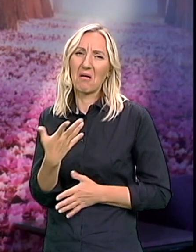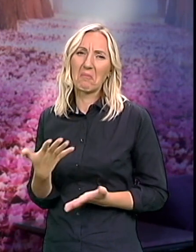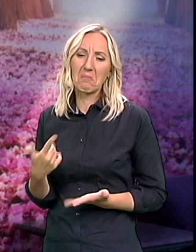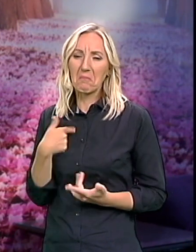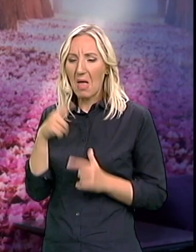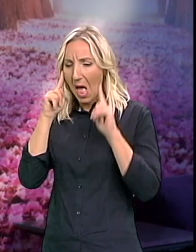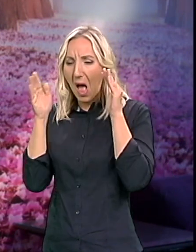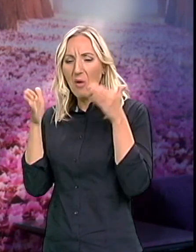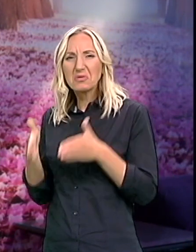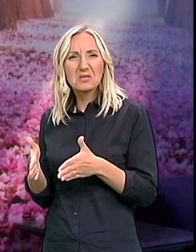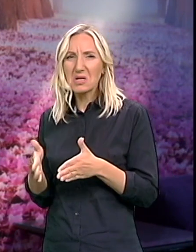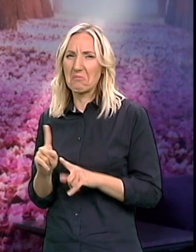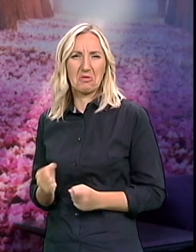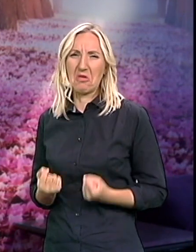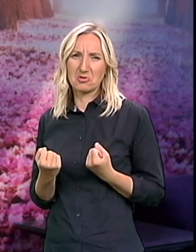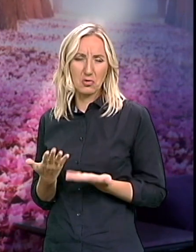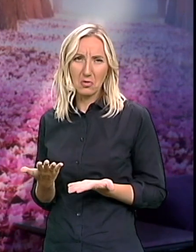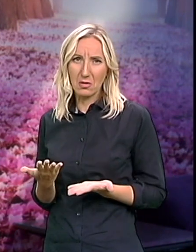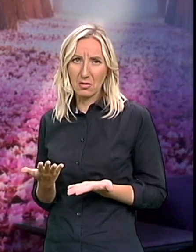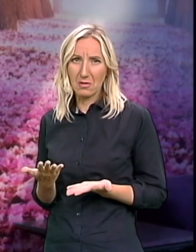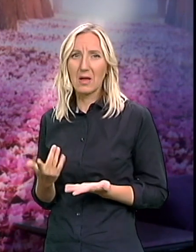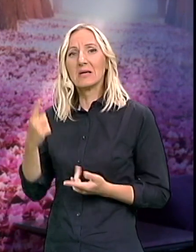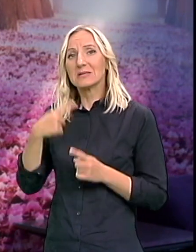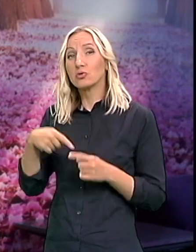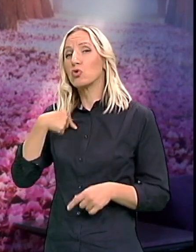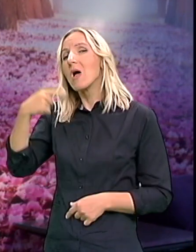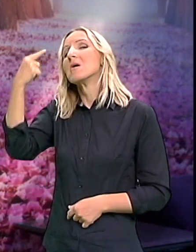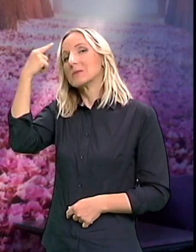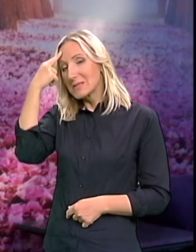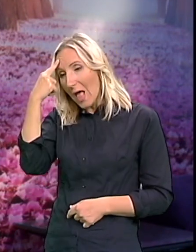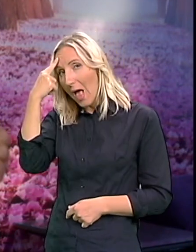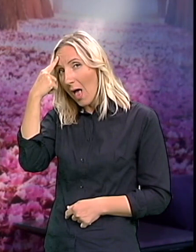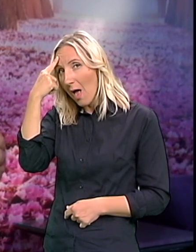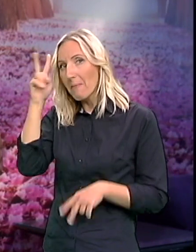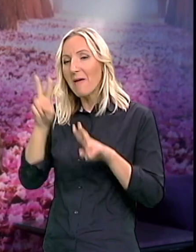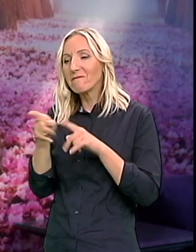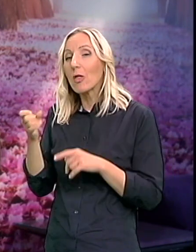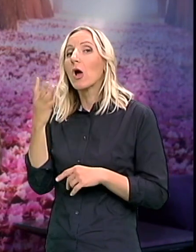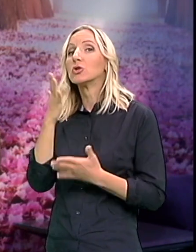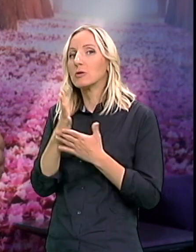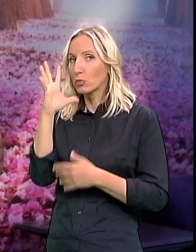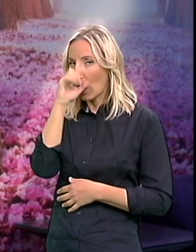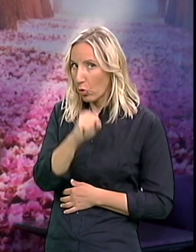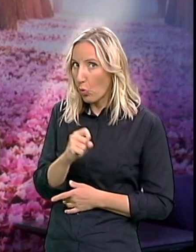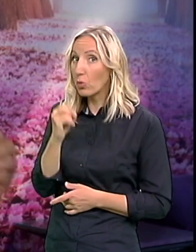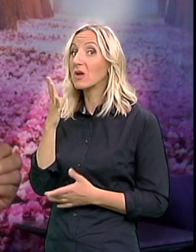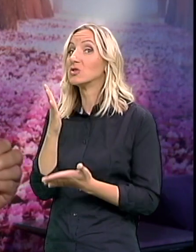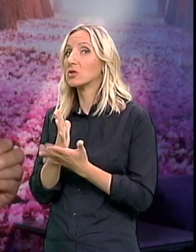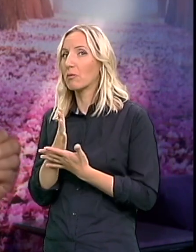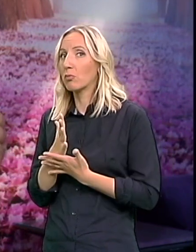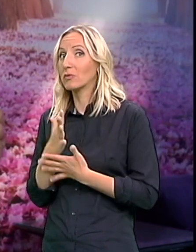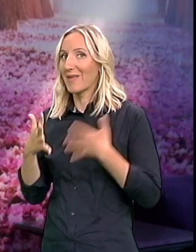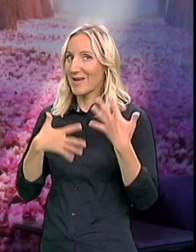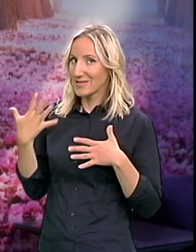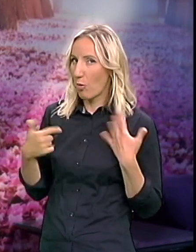Meni sa autizmom nije teško Jer ja znam Kad će veljko da se naljuti Kad će da bude raspoložen Kad ne